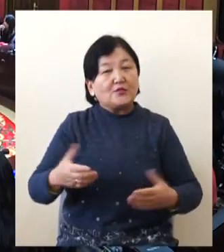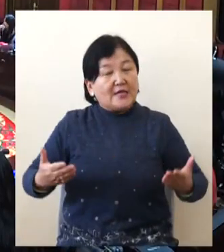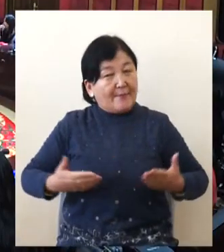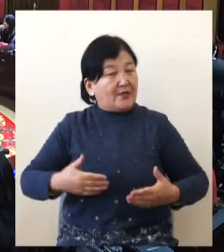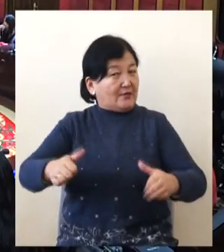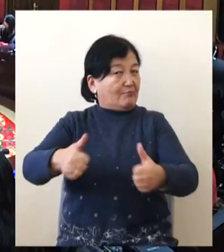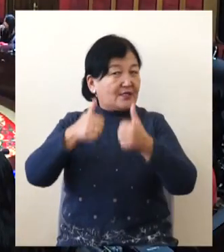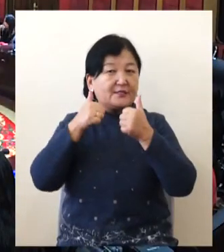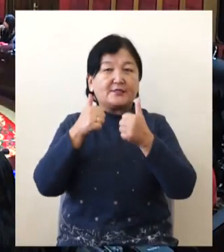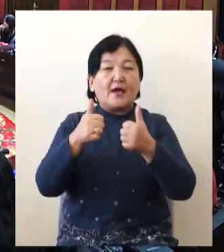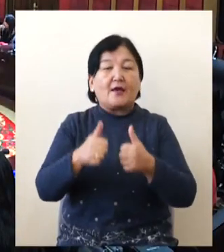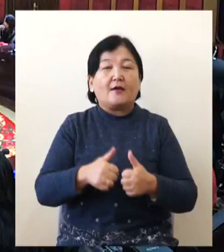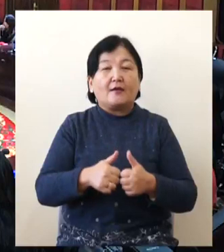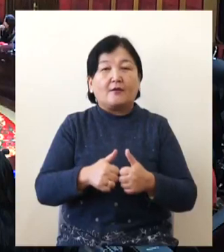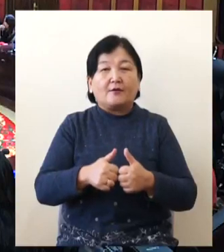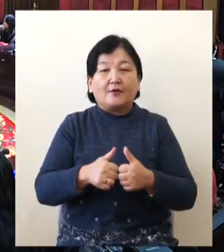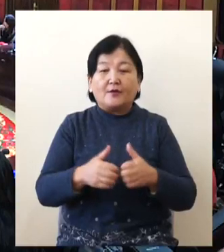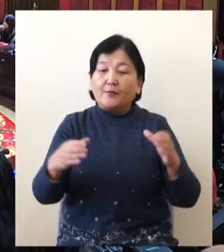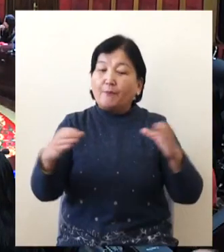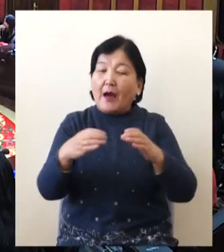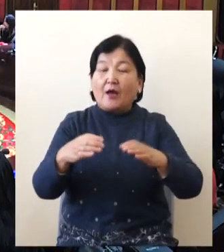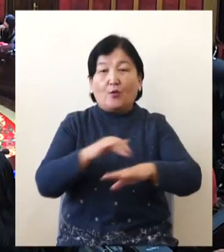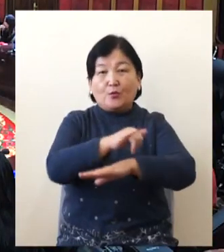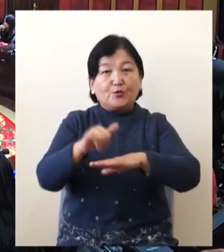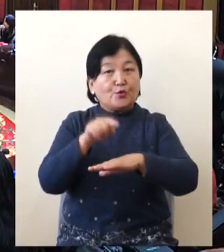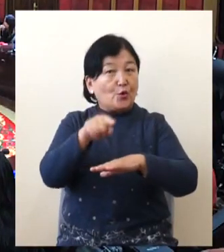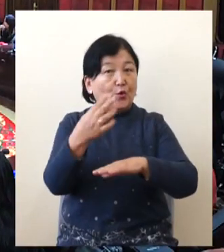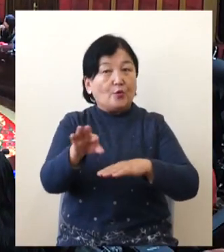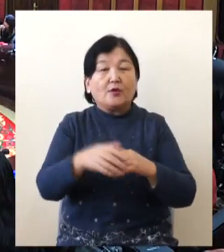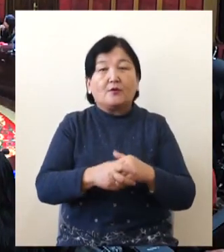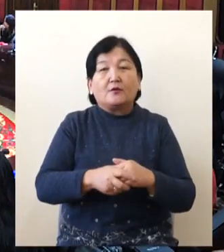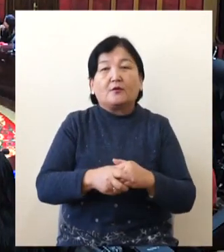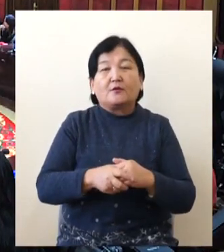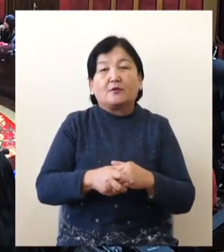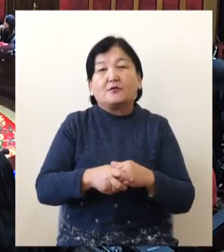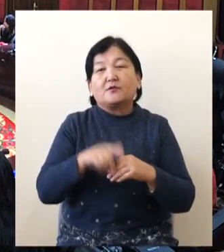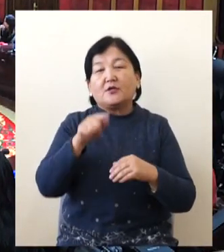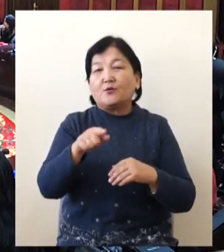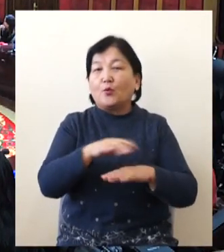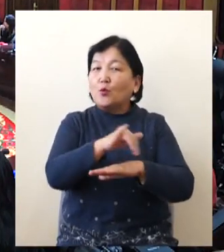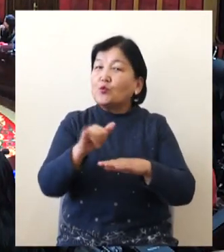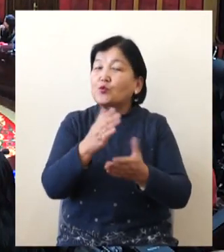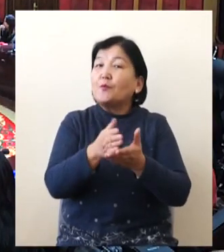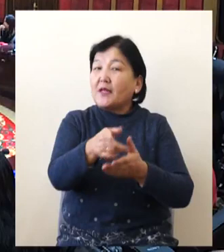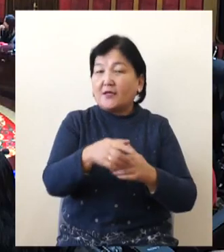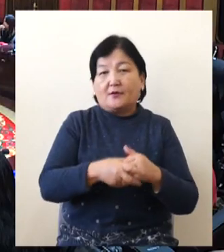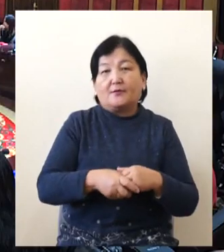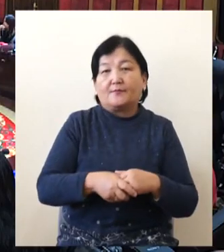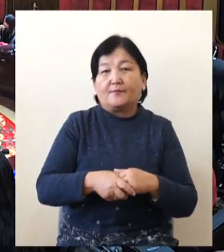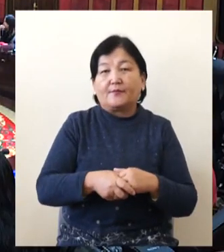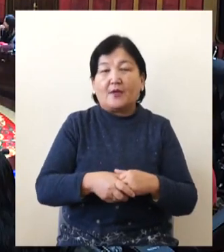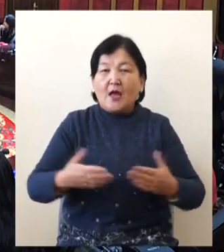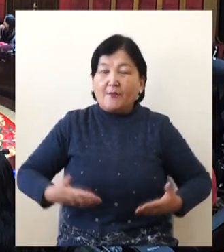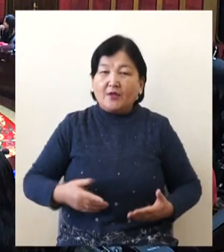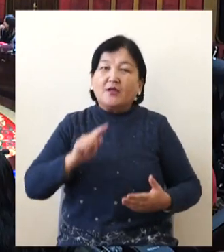сайн. А баг орнд нь эдийн засгийн эрхчлөлөө баг орнд нь Венесуэла, Либиа гэж юм улсууд байна.